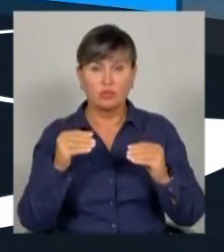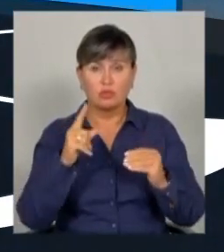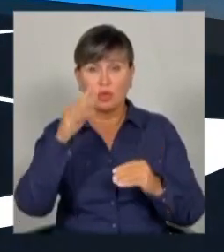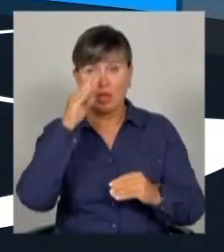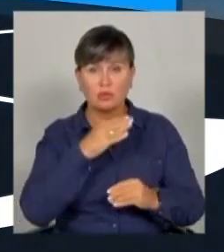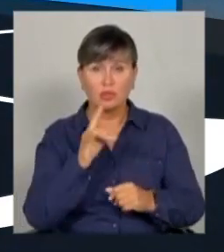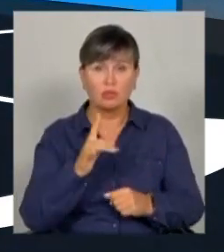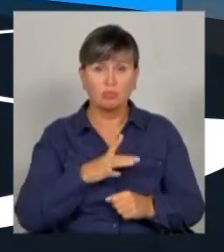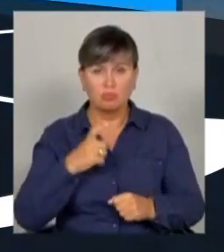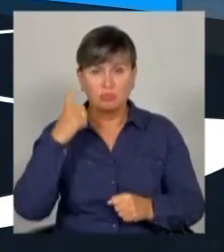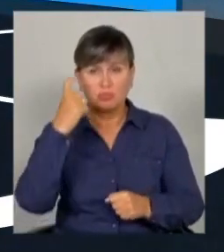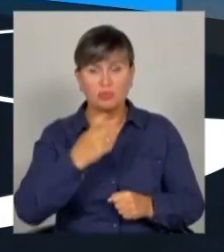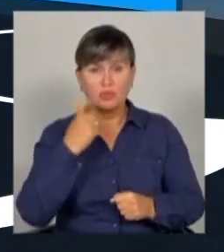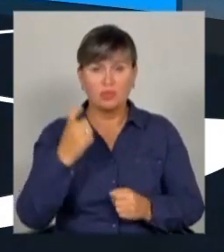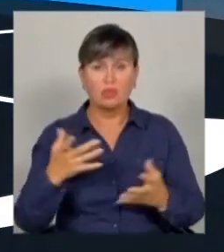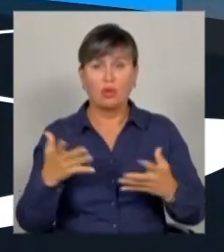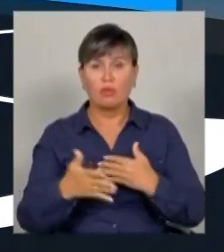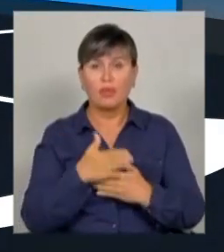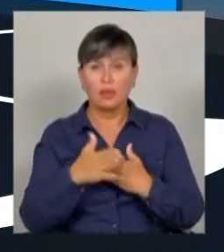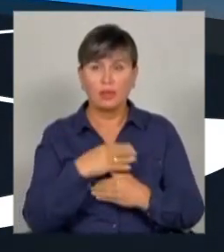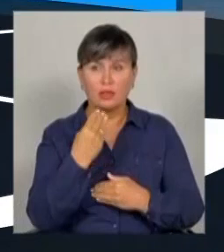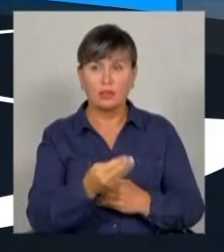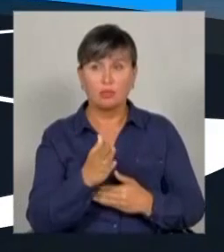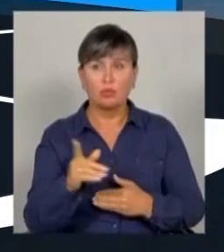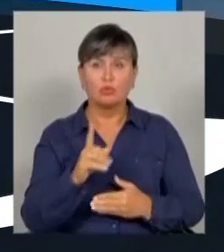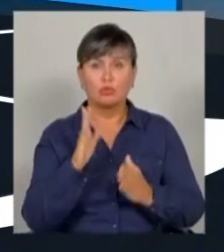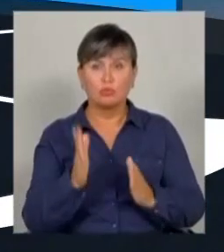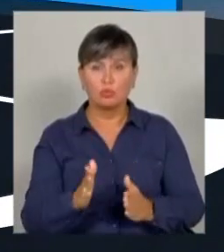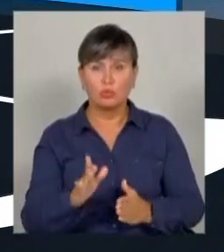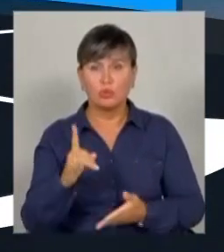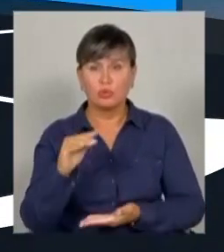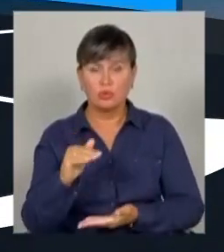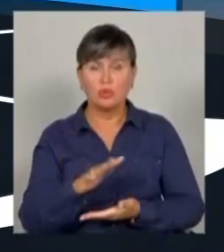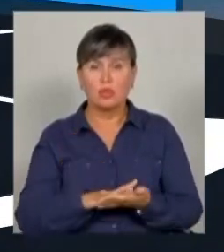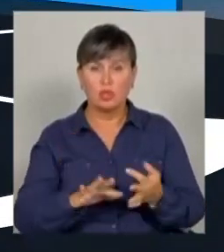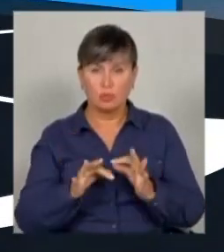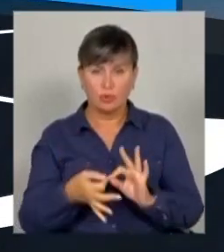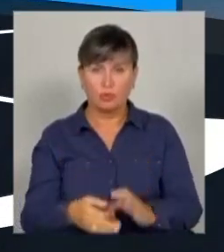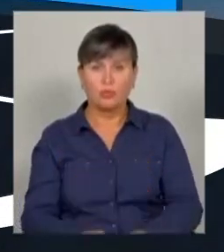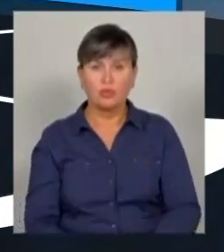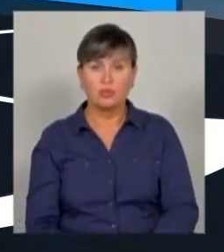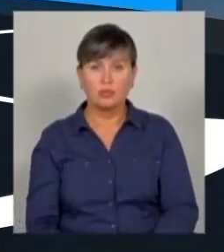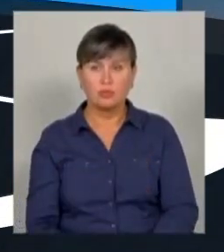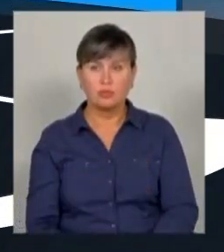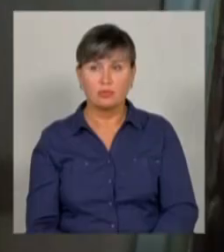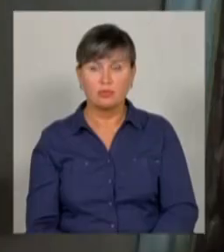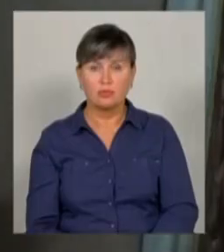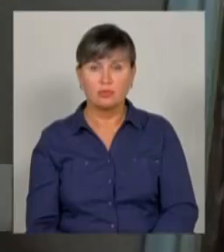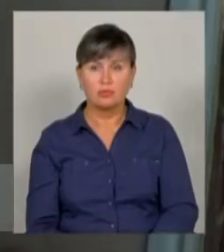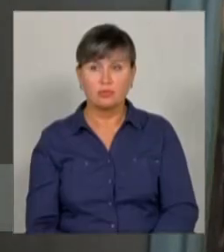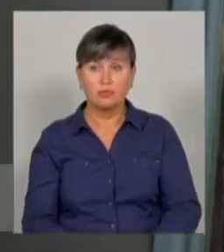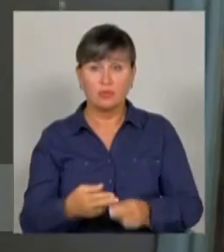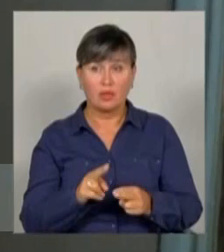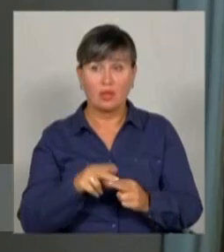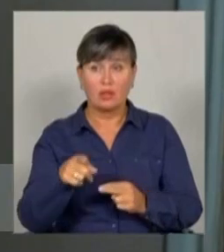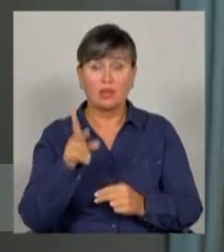отец ребенка был пьян. Какое наказание ему грозит и что будет с девочкой, выясняла Нургулялина. Это та